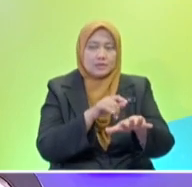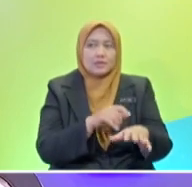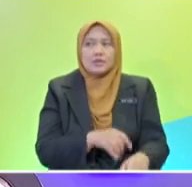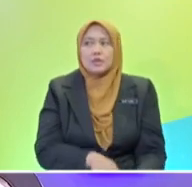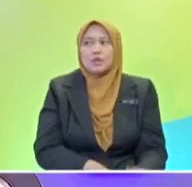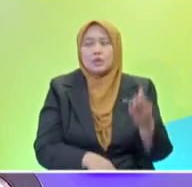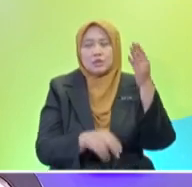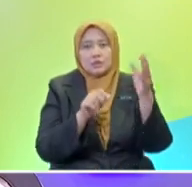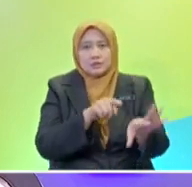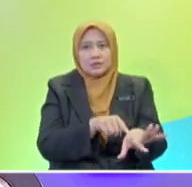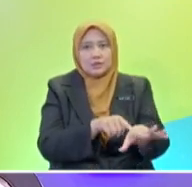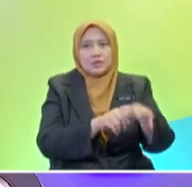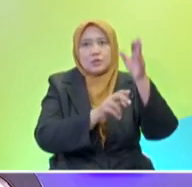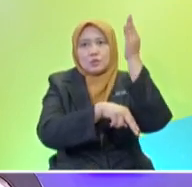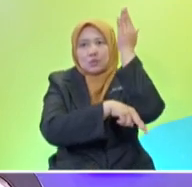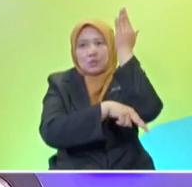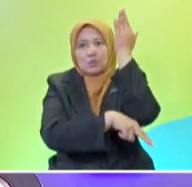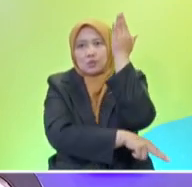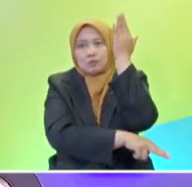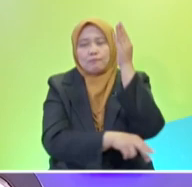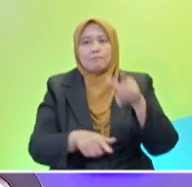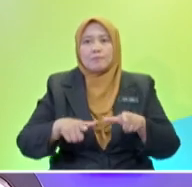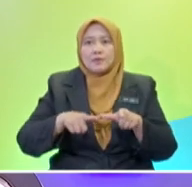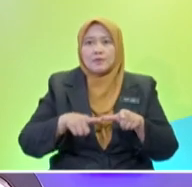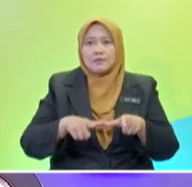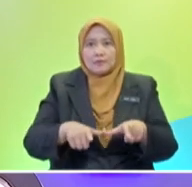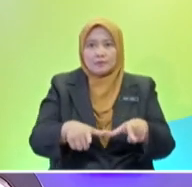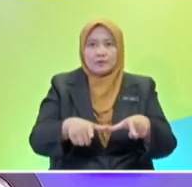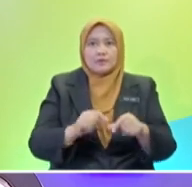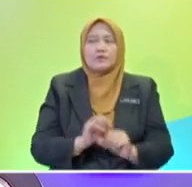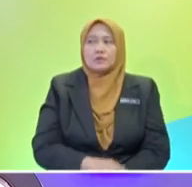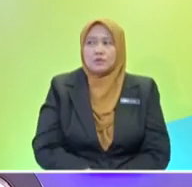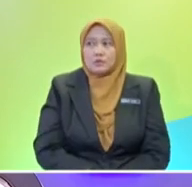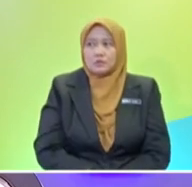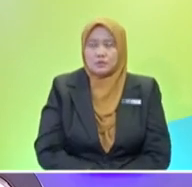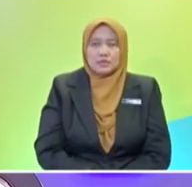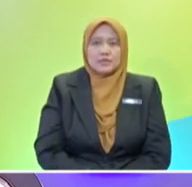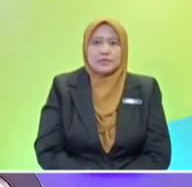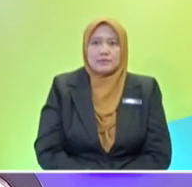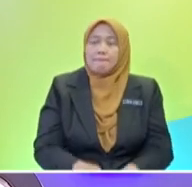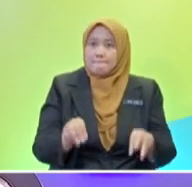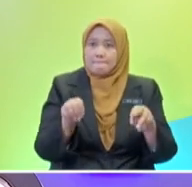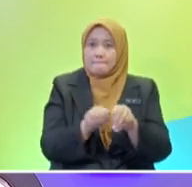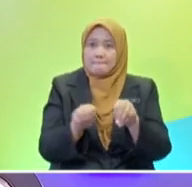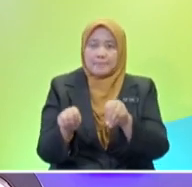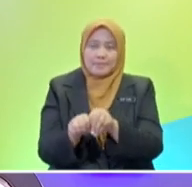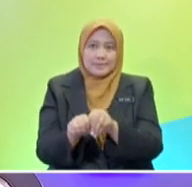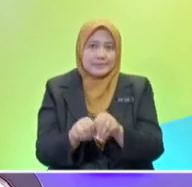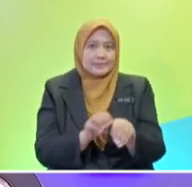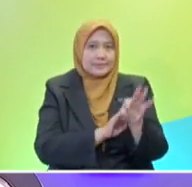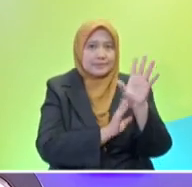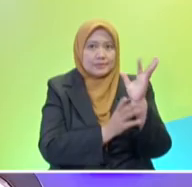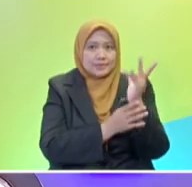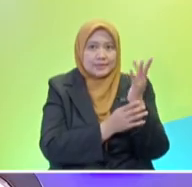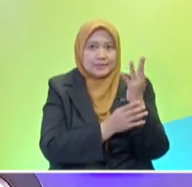ubi kayu. Comel kan daun ubi kayu ni? Dia macam jari-jari. Nanti kita belajar bentuk apa nama